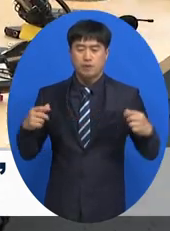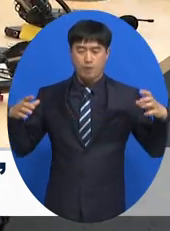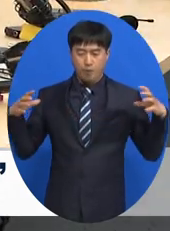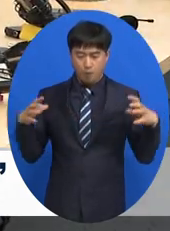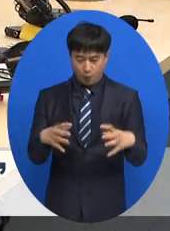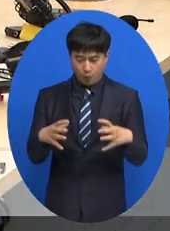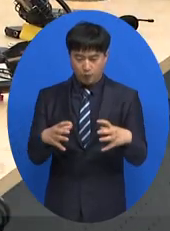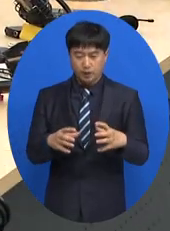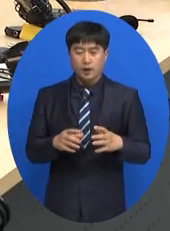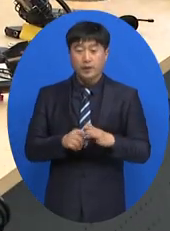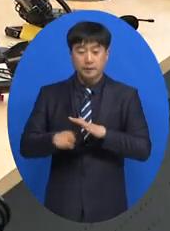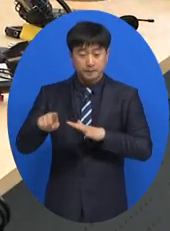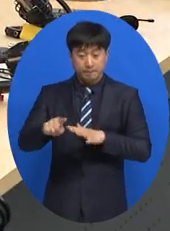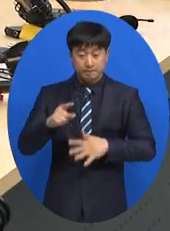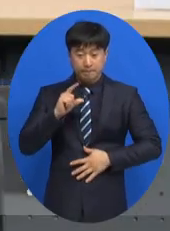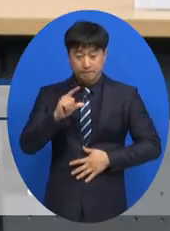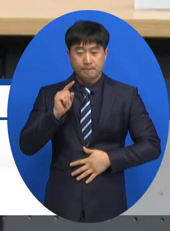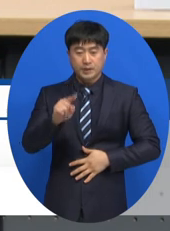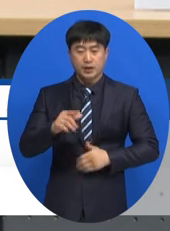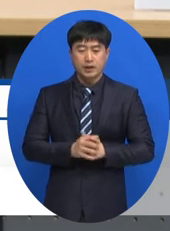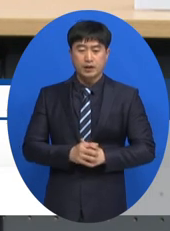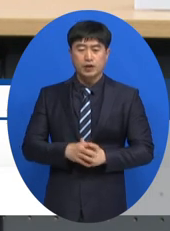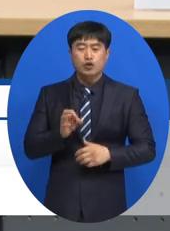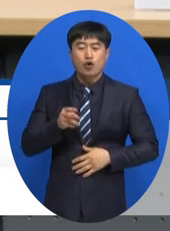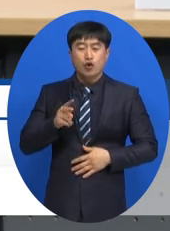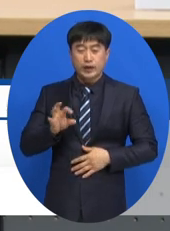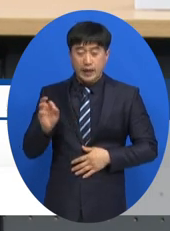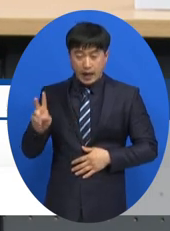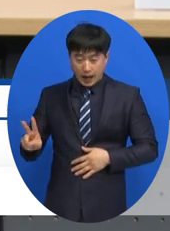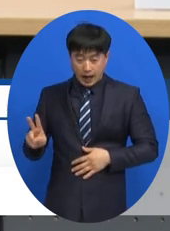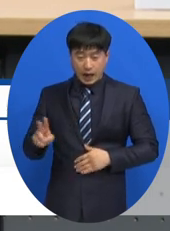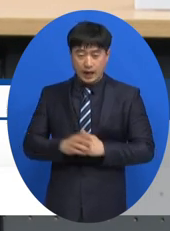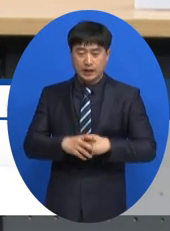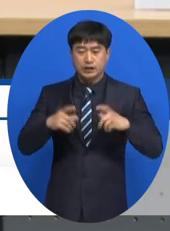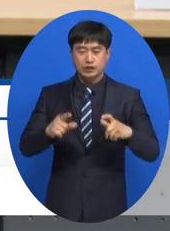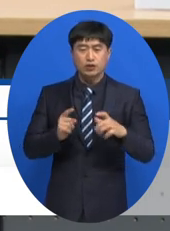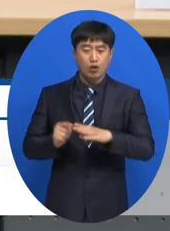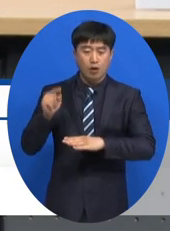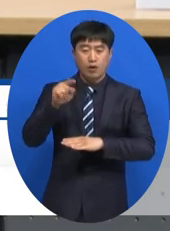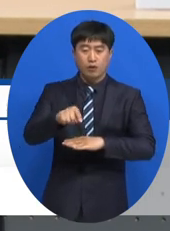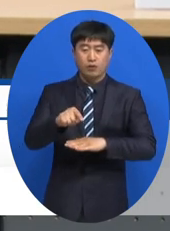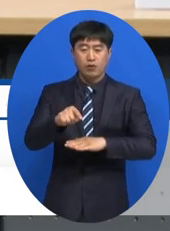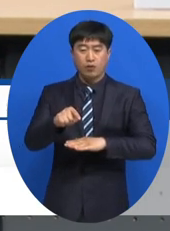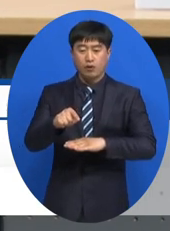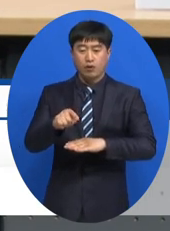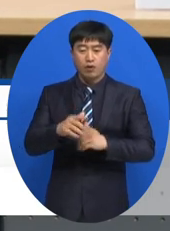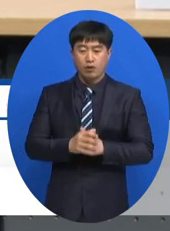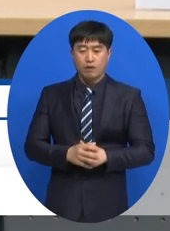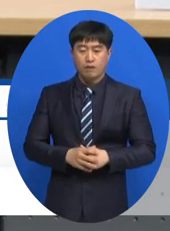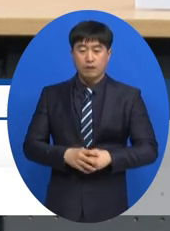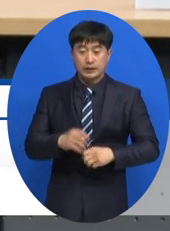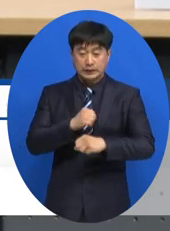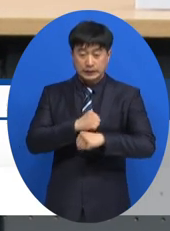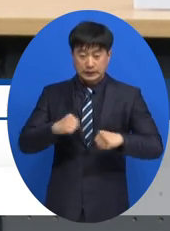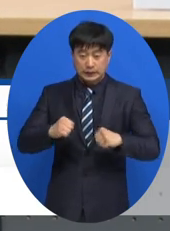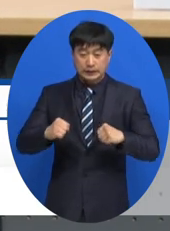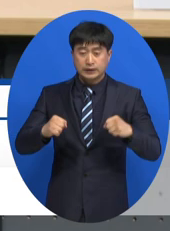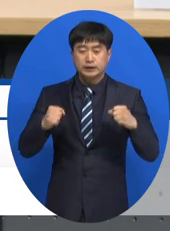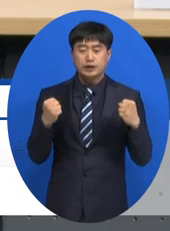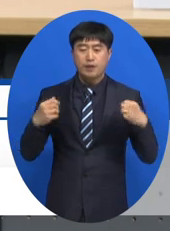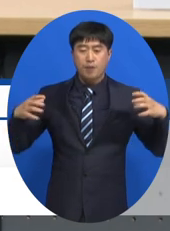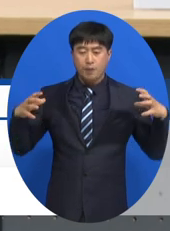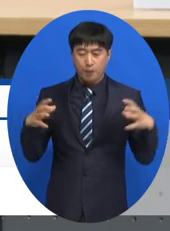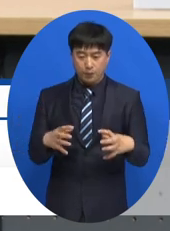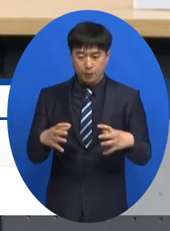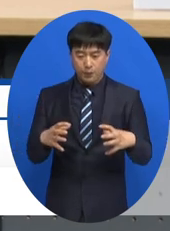앞장설 것을 강조했습니다. 여야나 또는 지역 뛰어넘어서 우리가 광역으로 같이 함께 힘을 모으도록